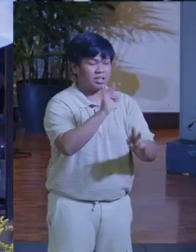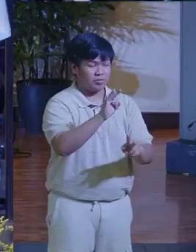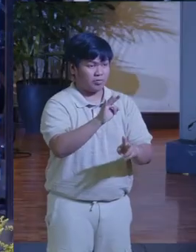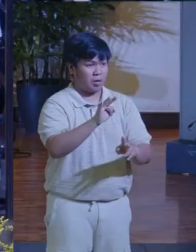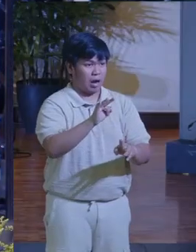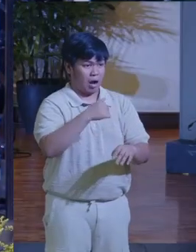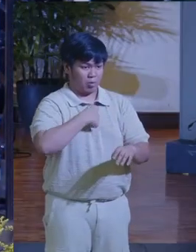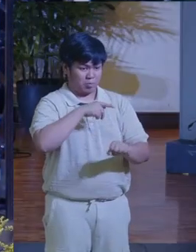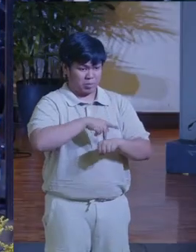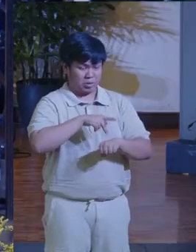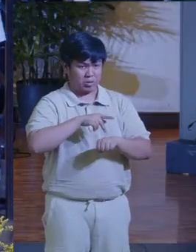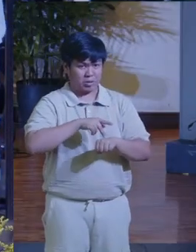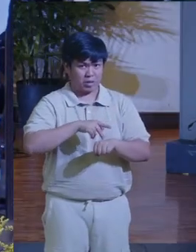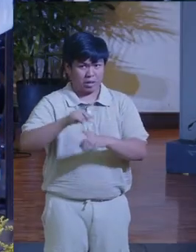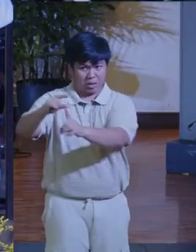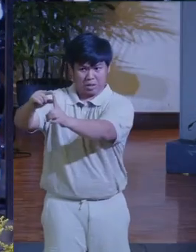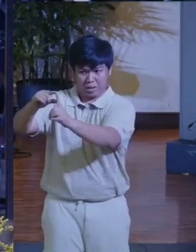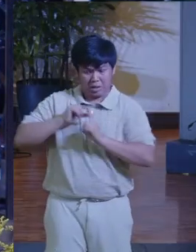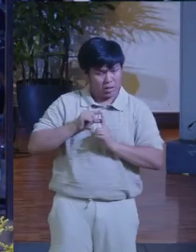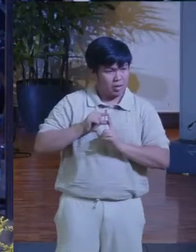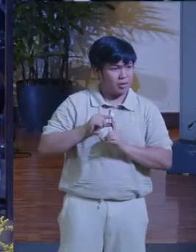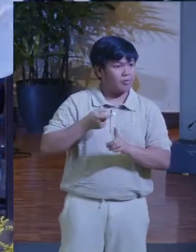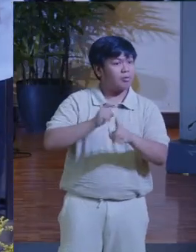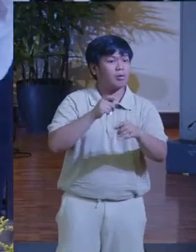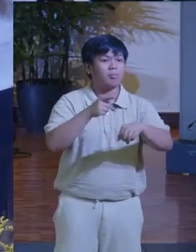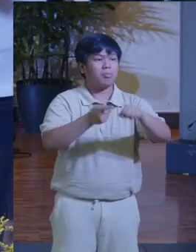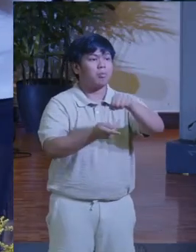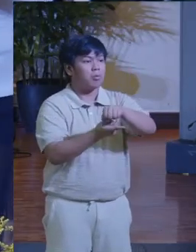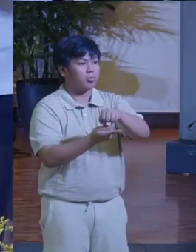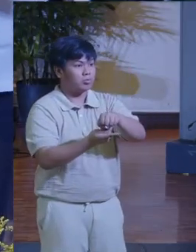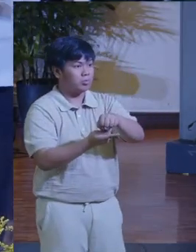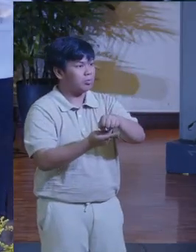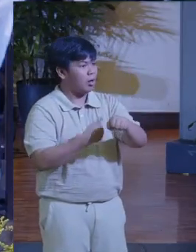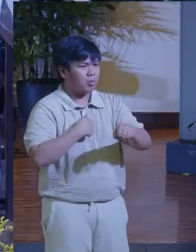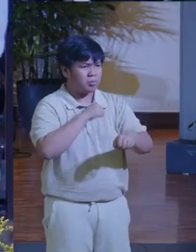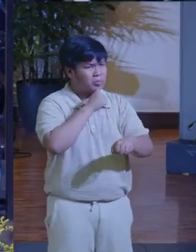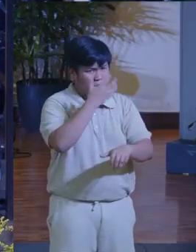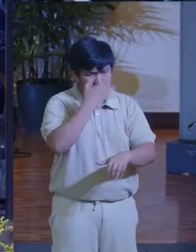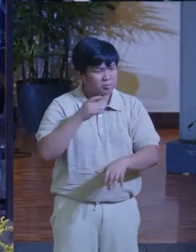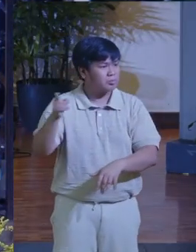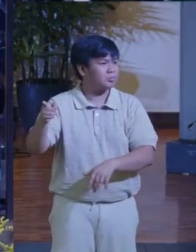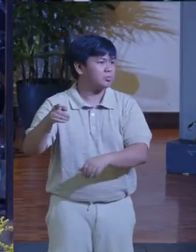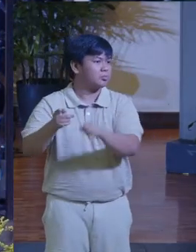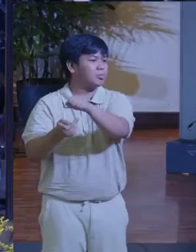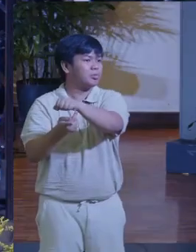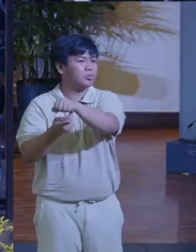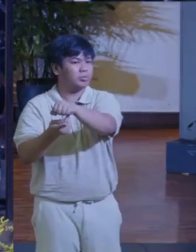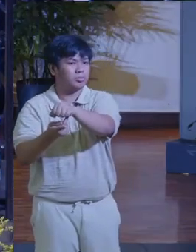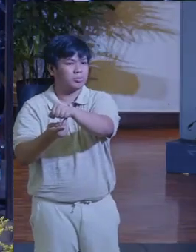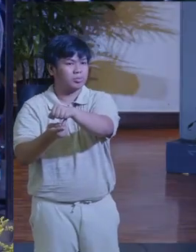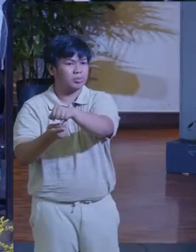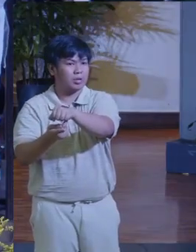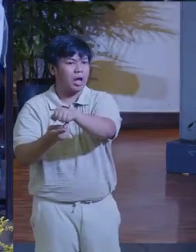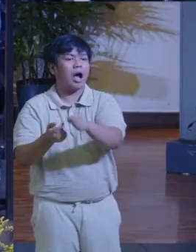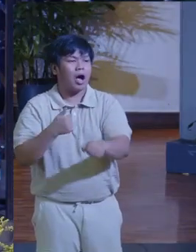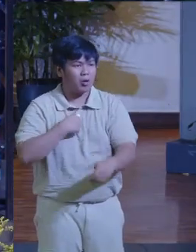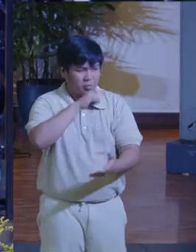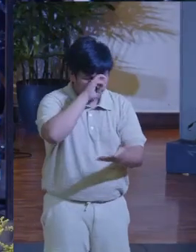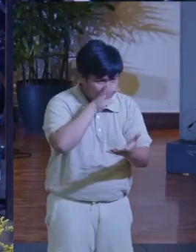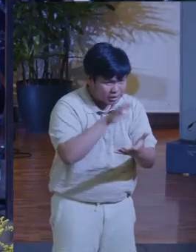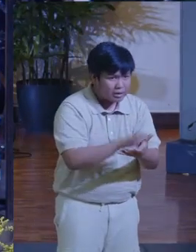kinilala niya ang katotohanan at taglay ni Pablo sa kanyang buhay. At siya ay